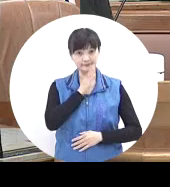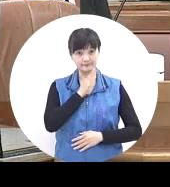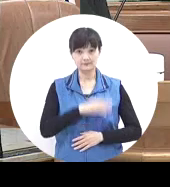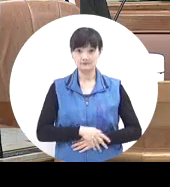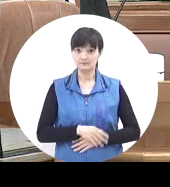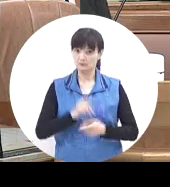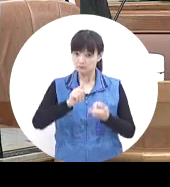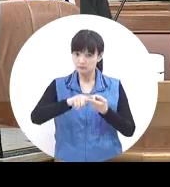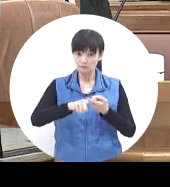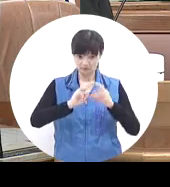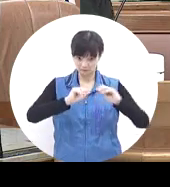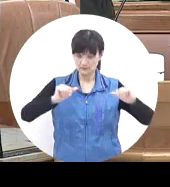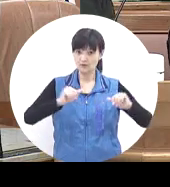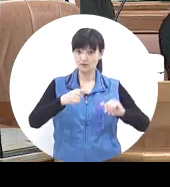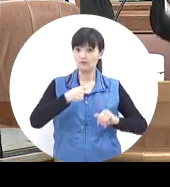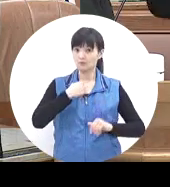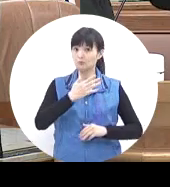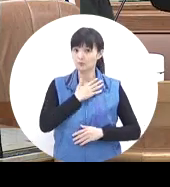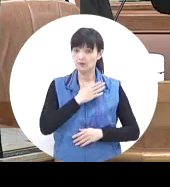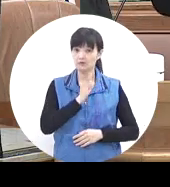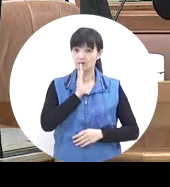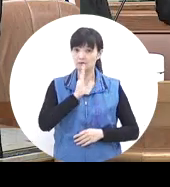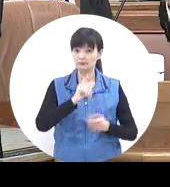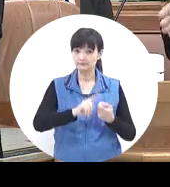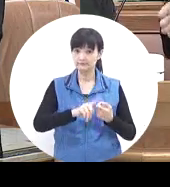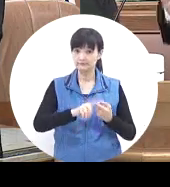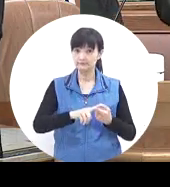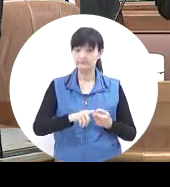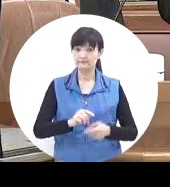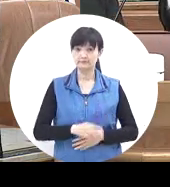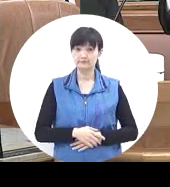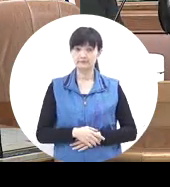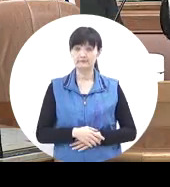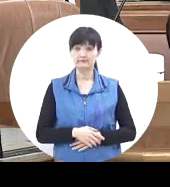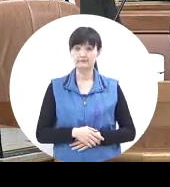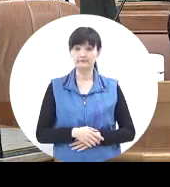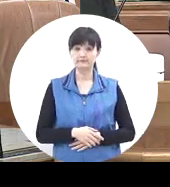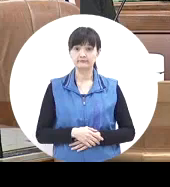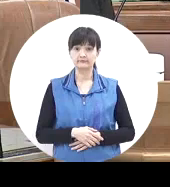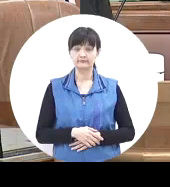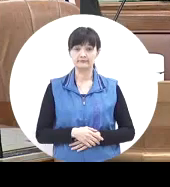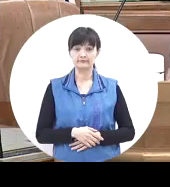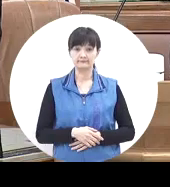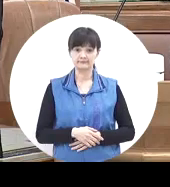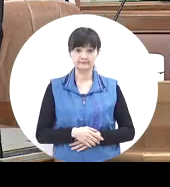啊。司 法园区。但是 从我们的区段征收嘛， 土地的所有的。